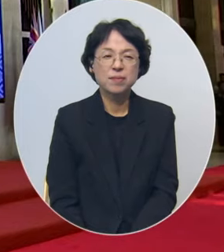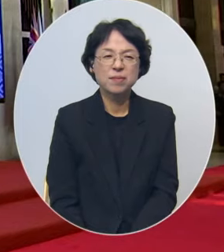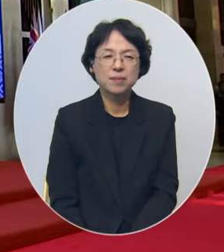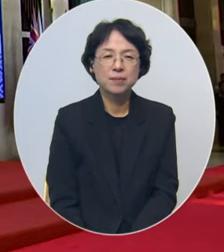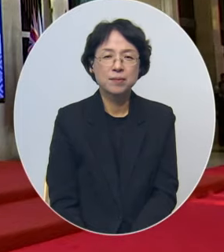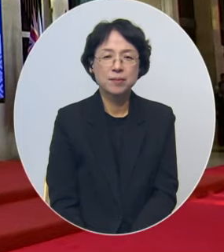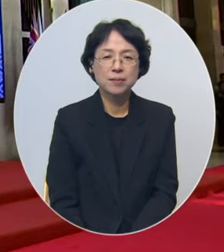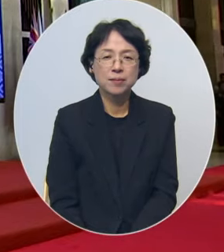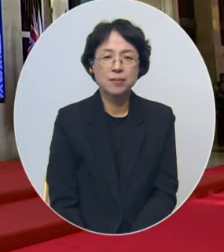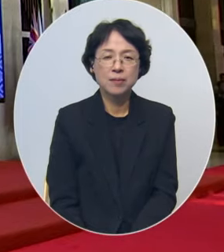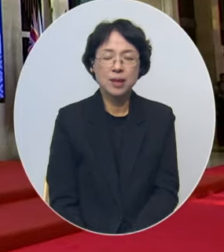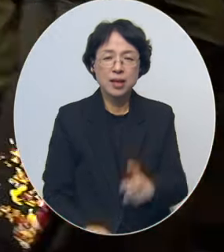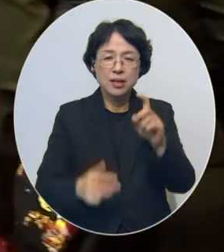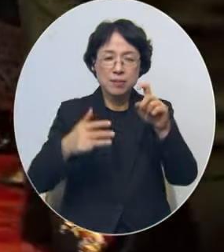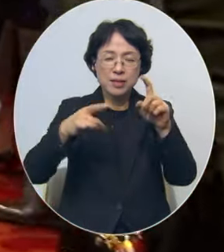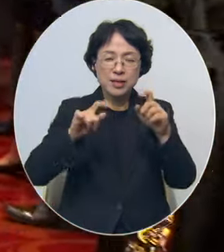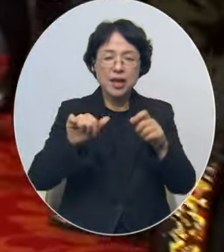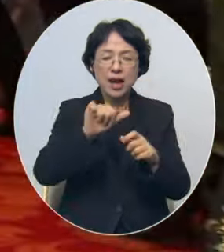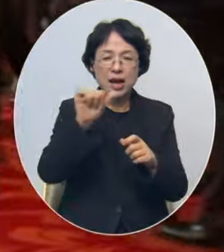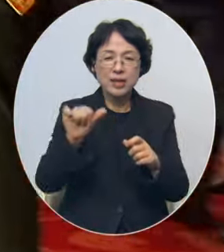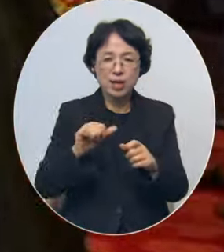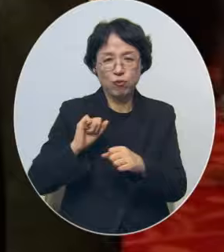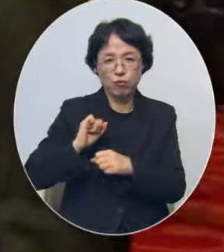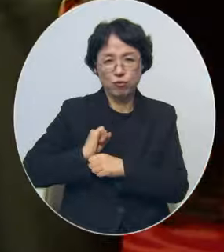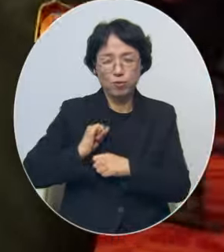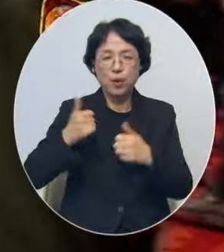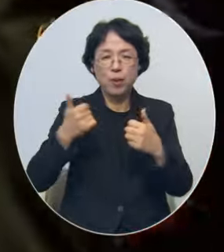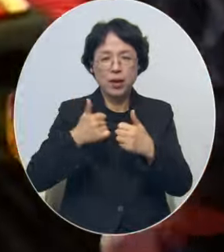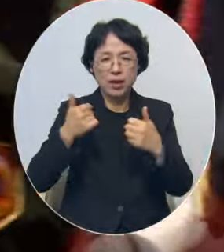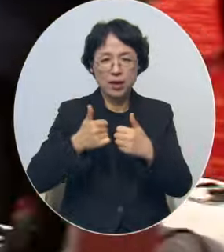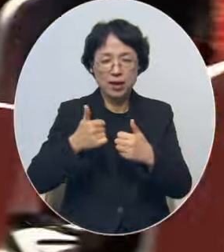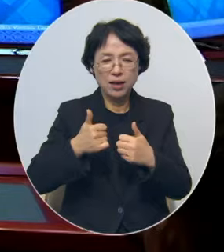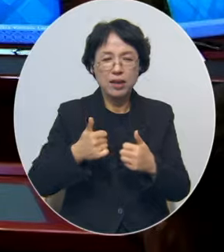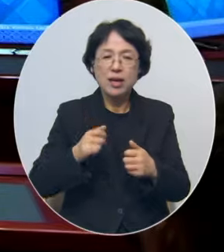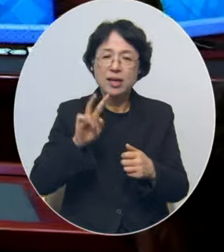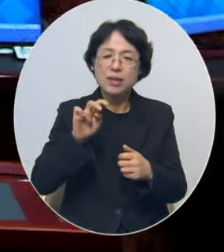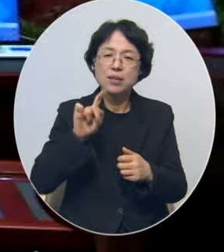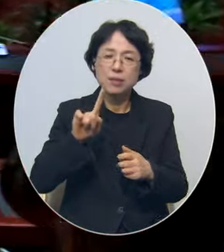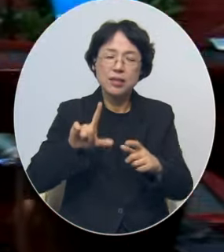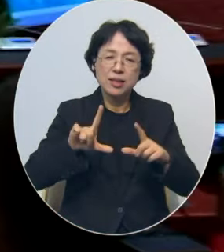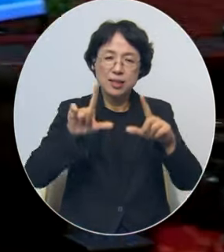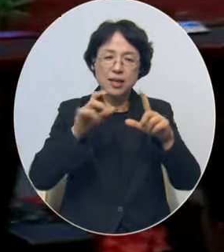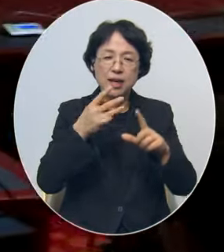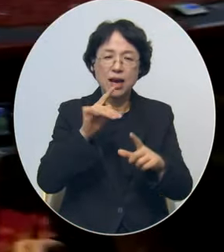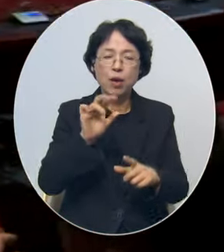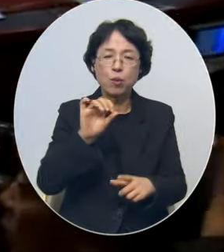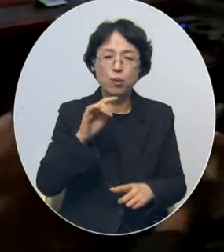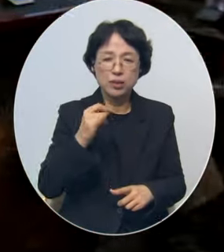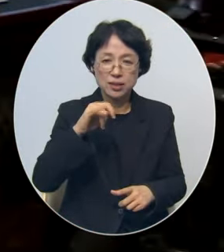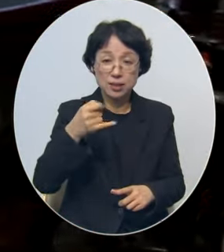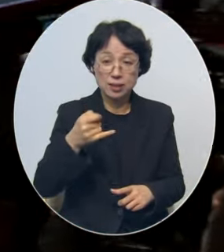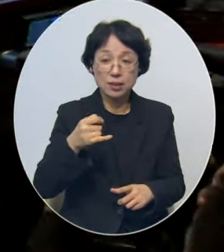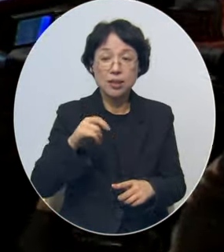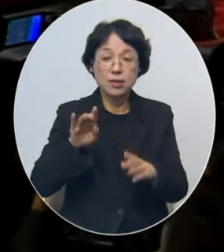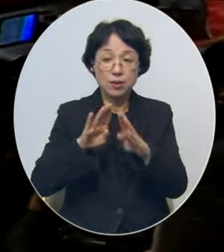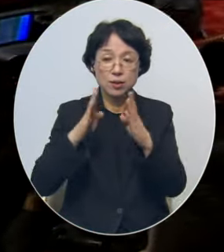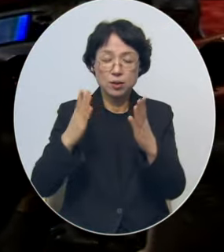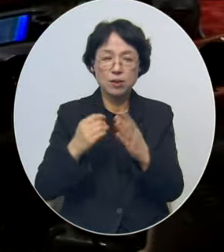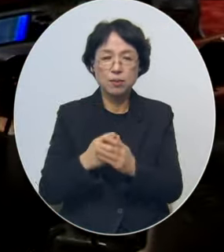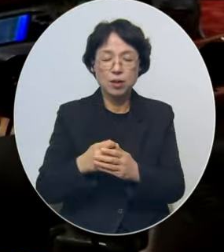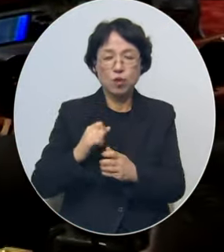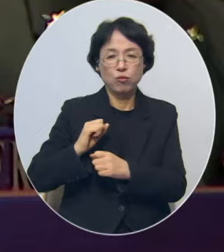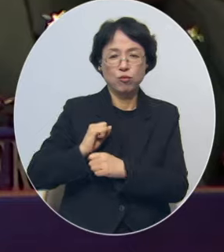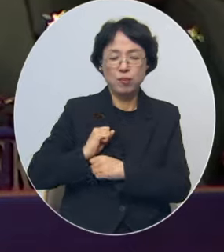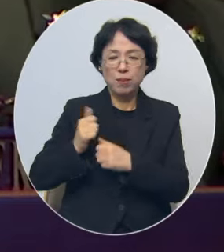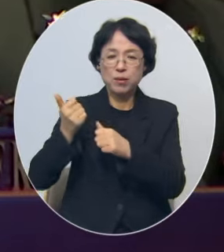제 11차 아세안 확대 국방장관 회의가 현지 시간 21일 라오스에서 개최됐습니다 김선호 국방부